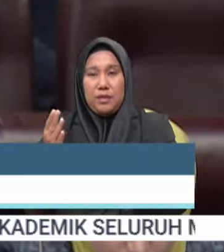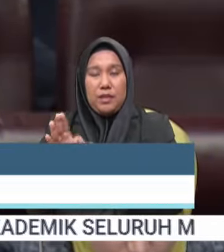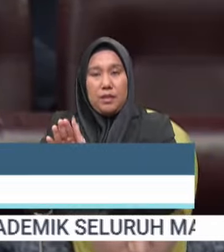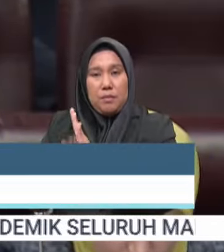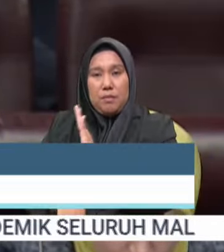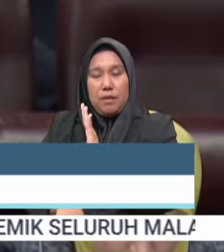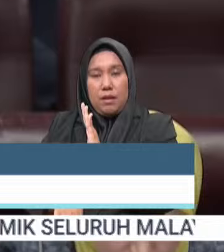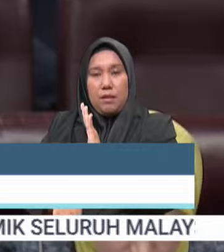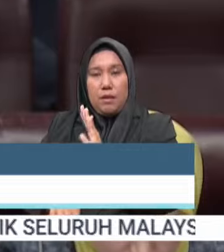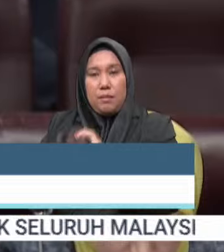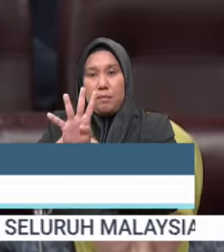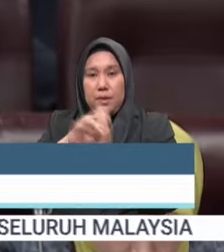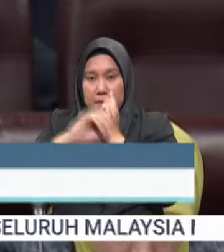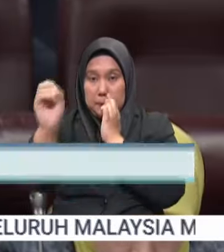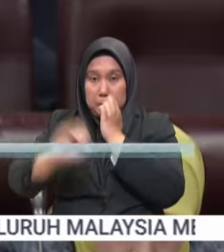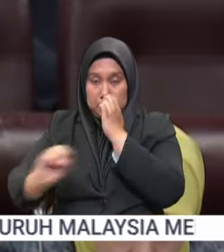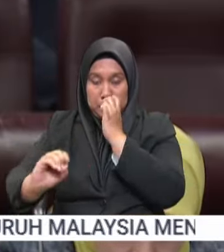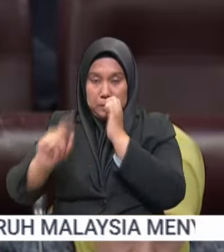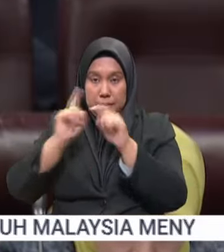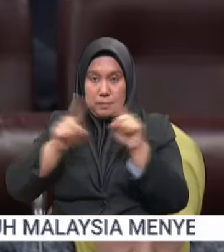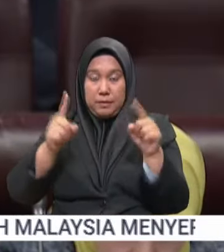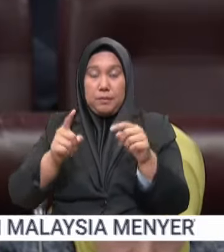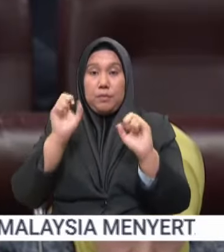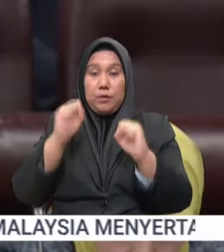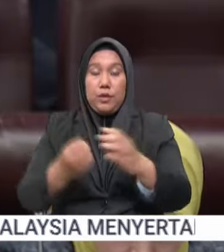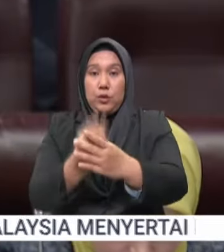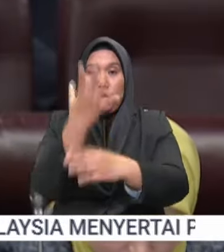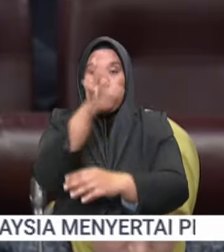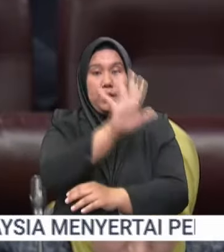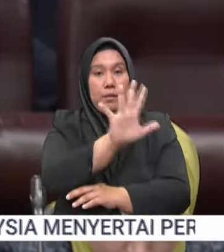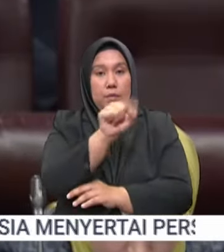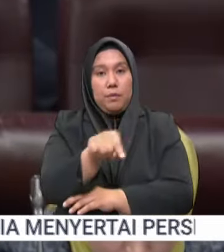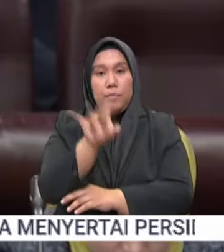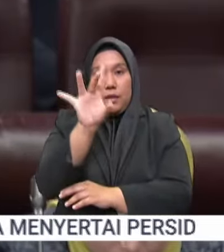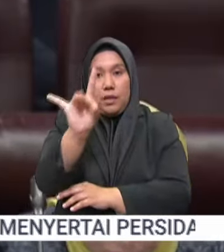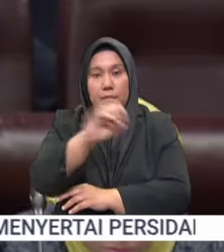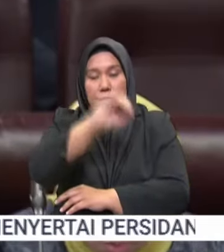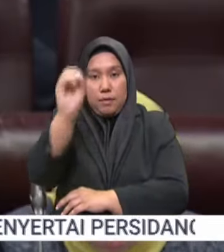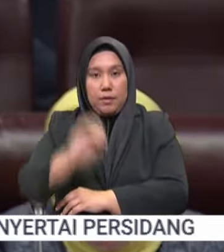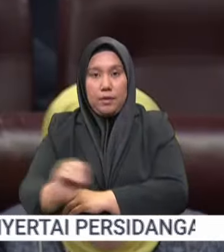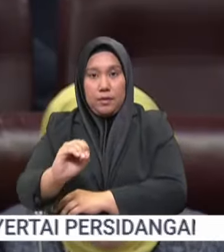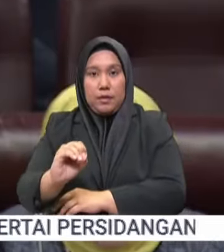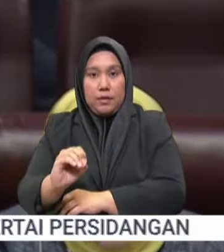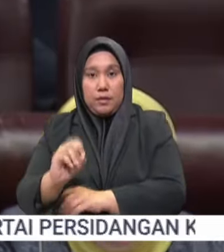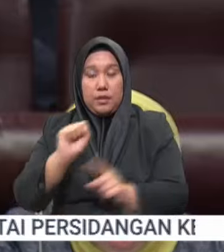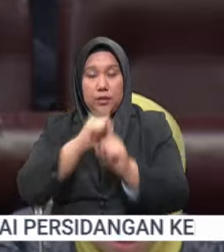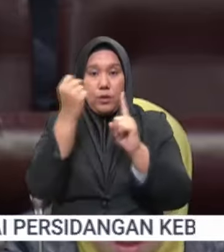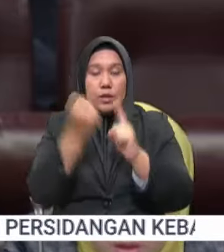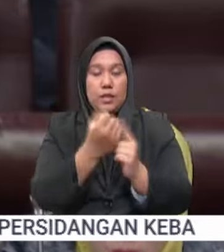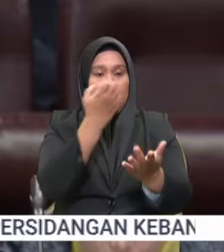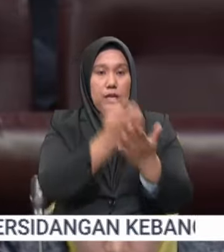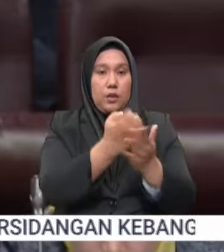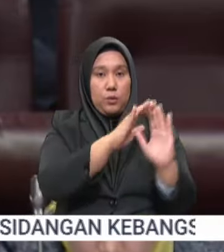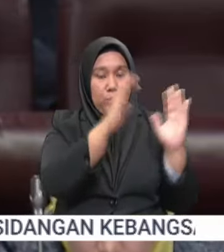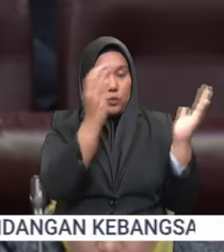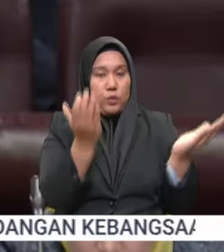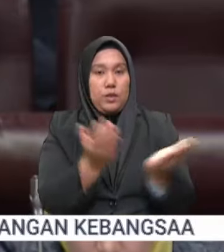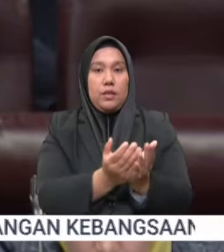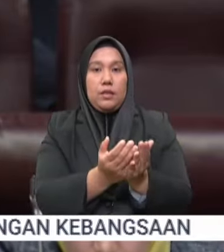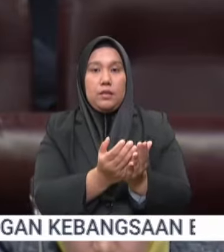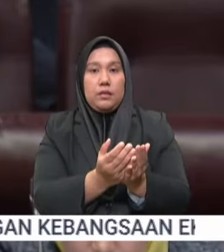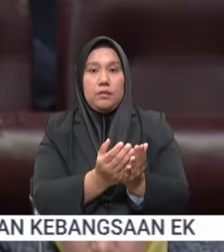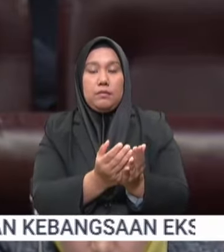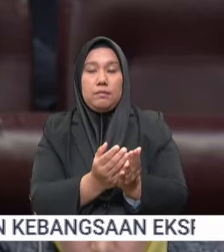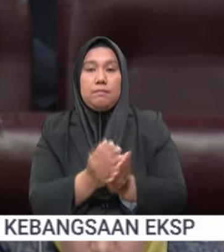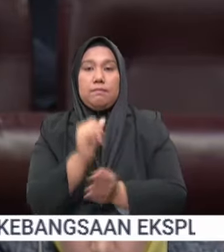kita boleh tumbuh sebagai 5.8% di dalam keadaan ekonomi dunia yang tak menentu, di mana iklim pelaburan